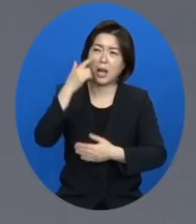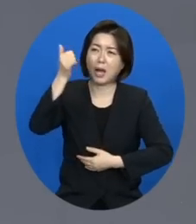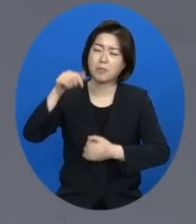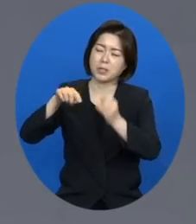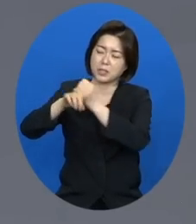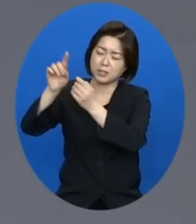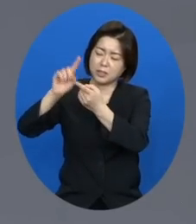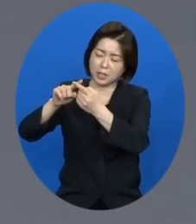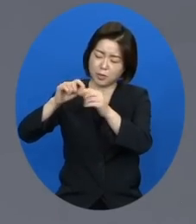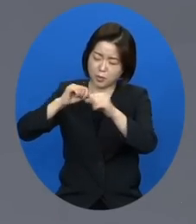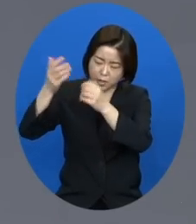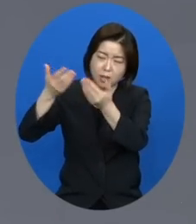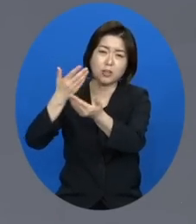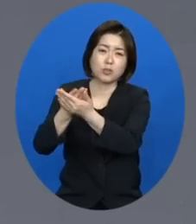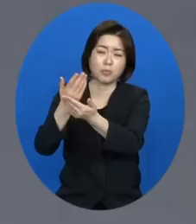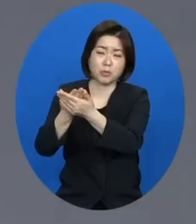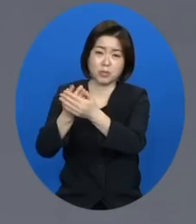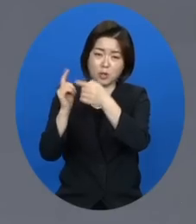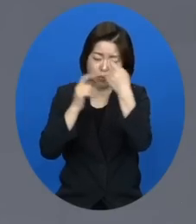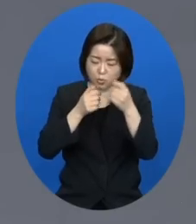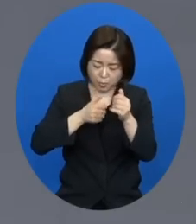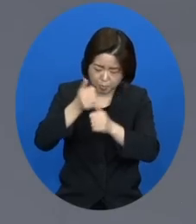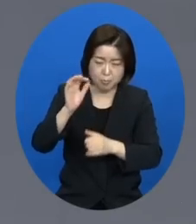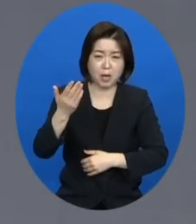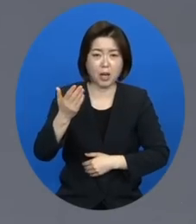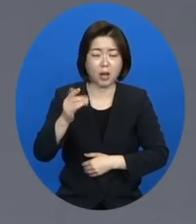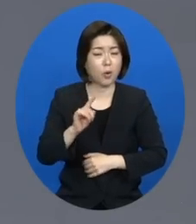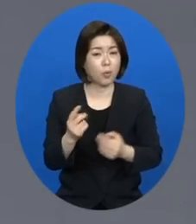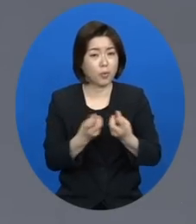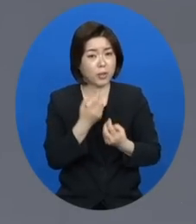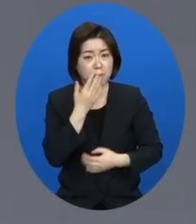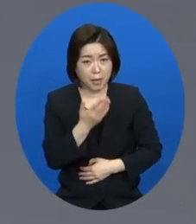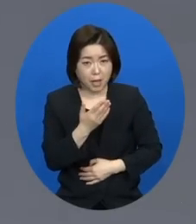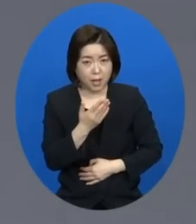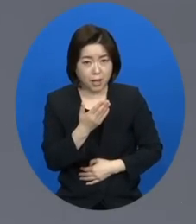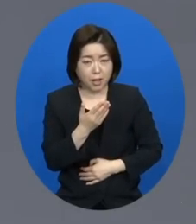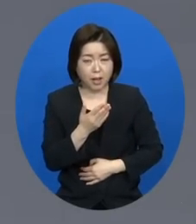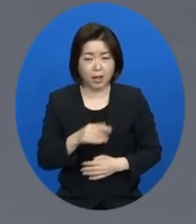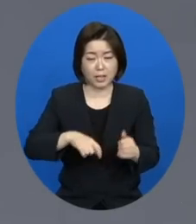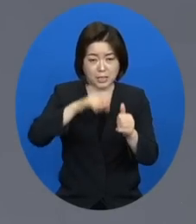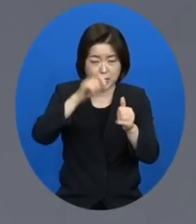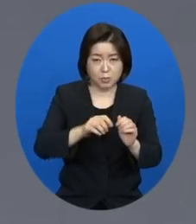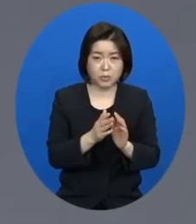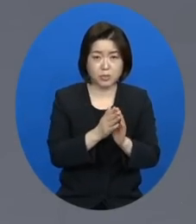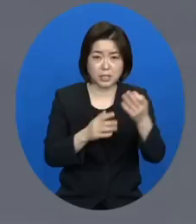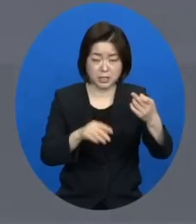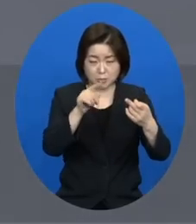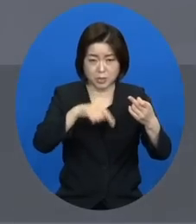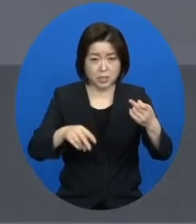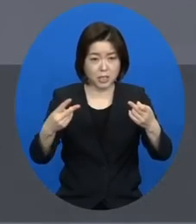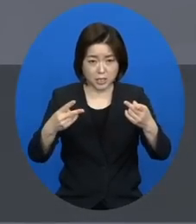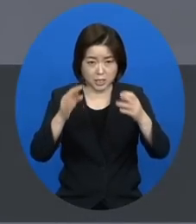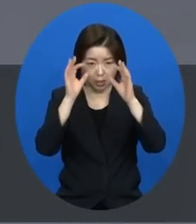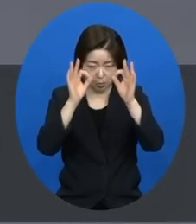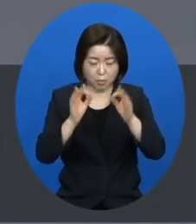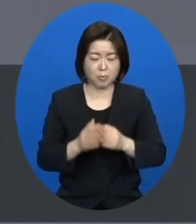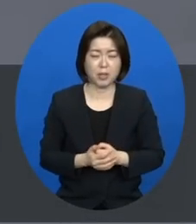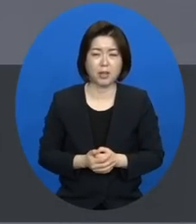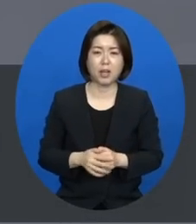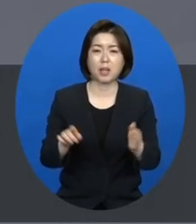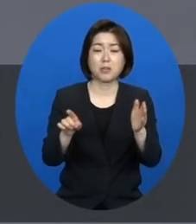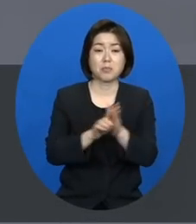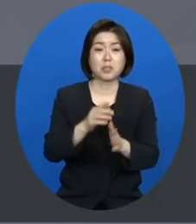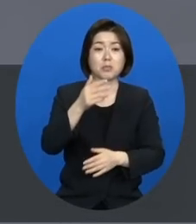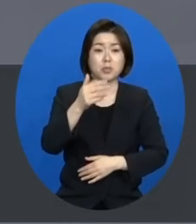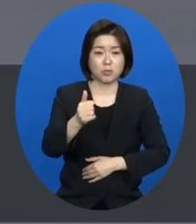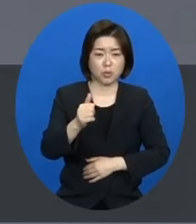뜻대로 하옵소서. 유혹을 이겨내십니다. 근데 어떻게 그럴 수 있었는가라고 했을 때 히브리서 12장 2절에 그 이유를 이렇게 말씀을 합니다. 믿음의